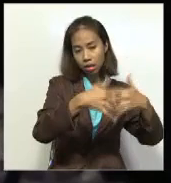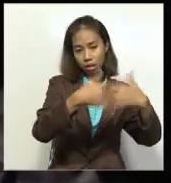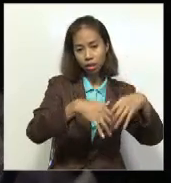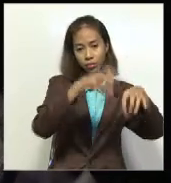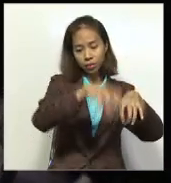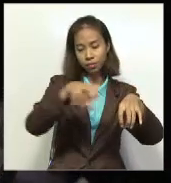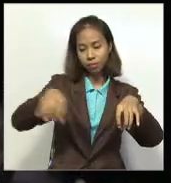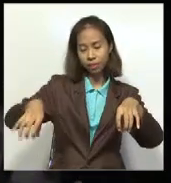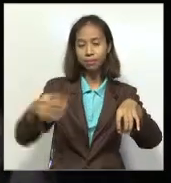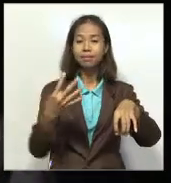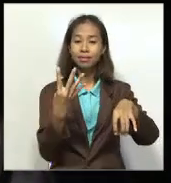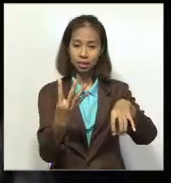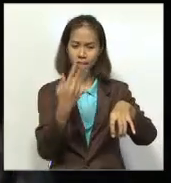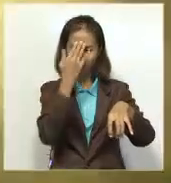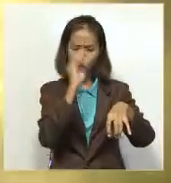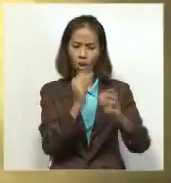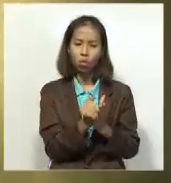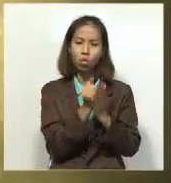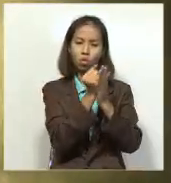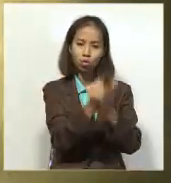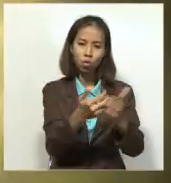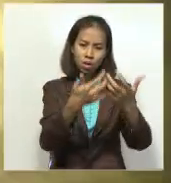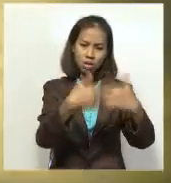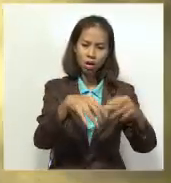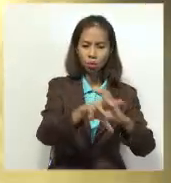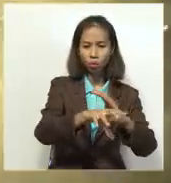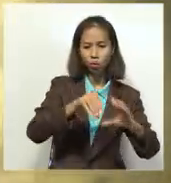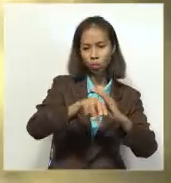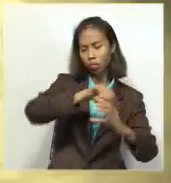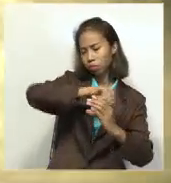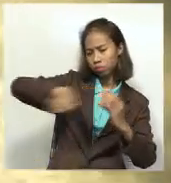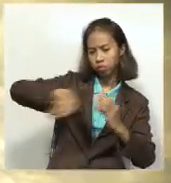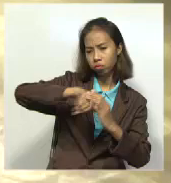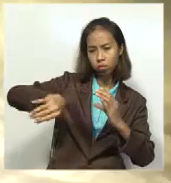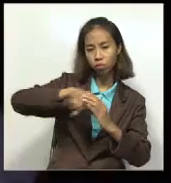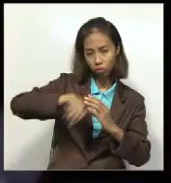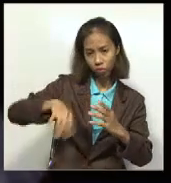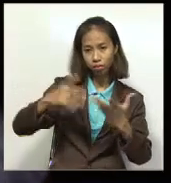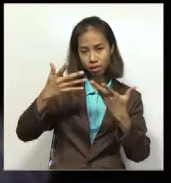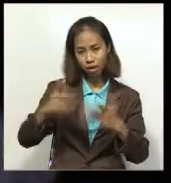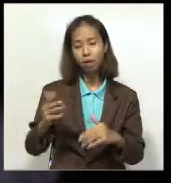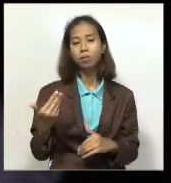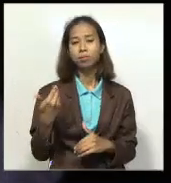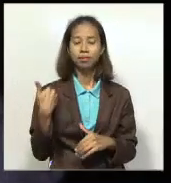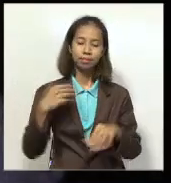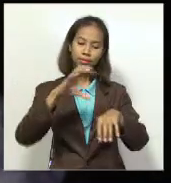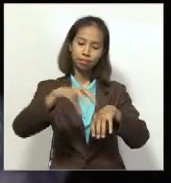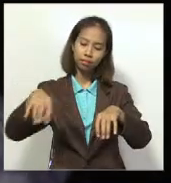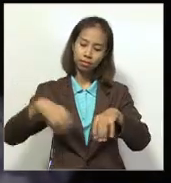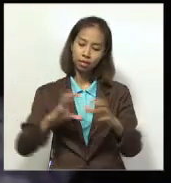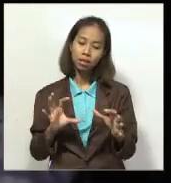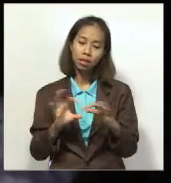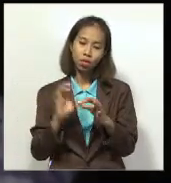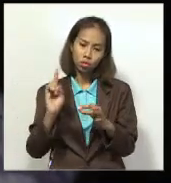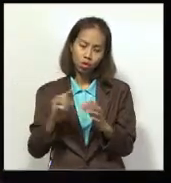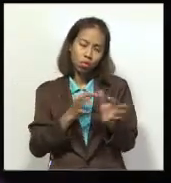พิ่มเติมในวันนี้เนี่ยแหละค่ะเพื่อที่จะเร่งสูบน้ำที่ท่วมขังตามท่อระบายน้ำออกจากพื้นที่แล้วก็ยังได้ให้หน่วยงานที่เกี่ยวข้องเ